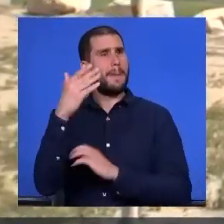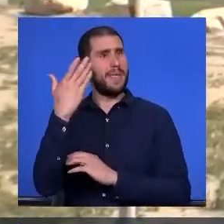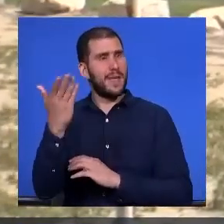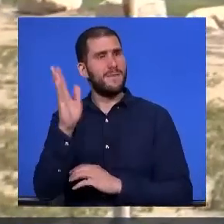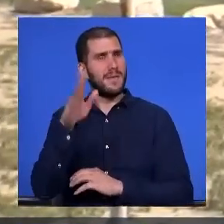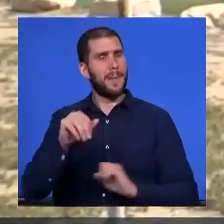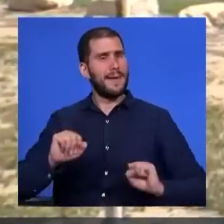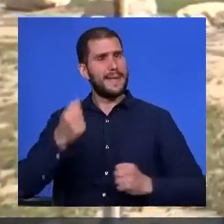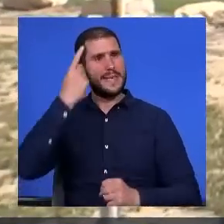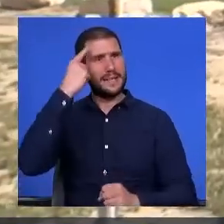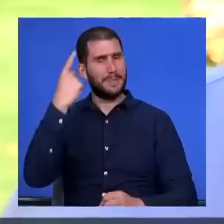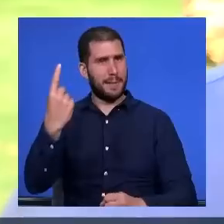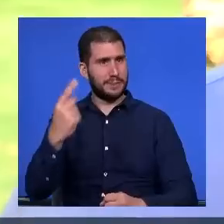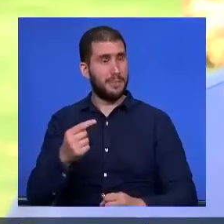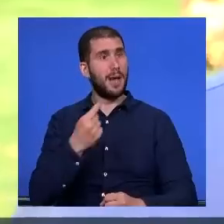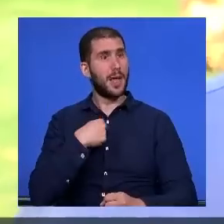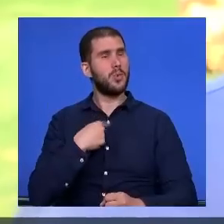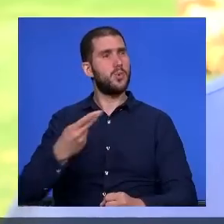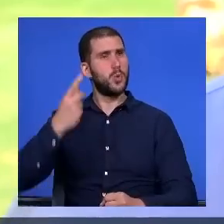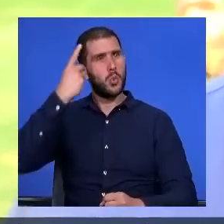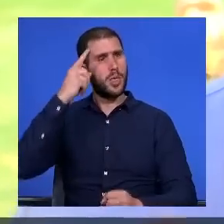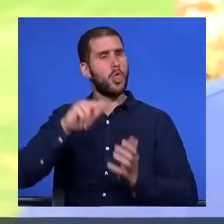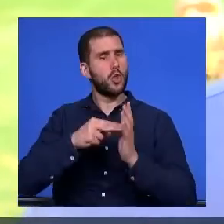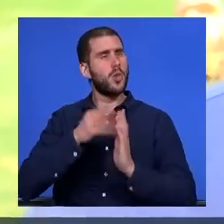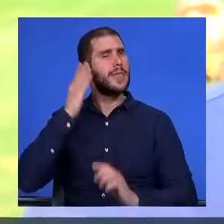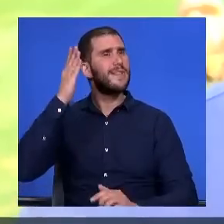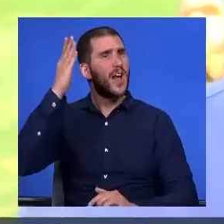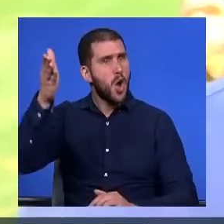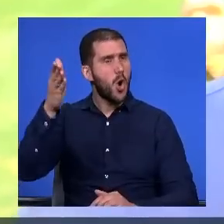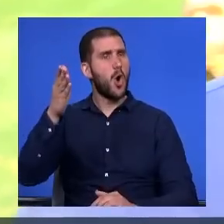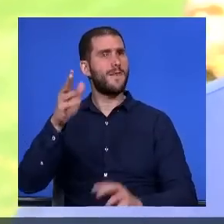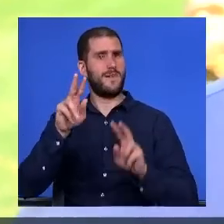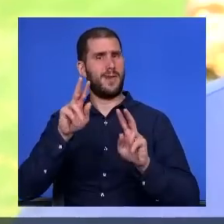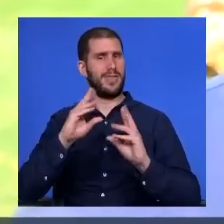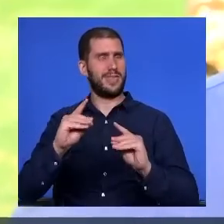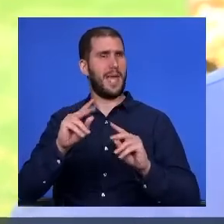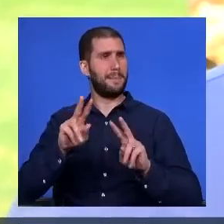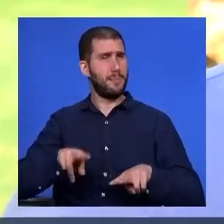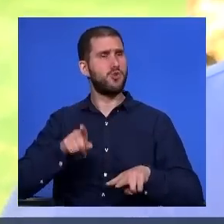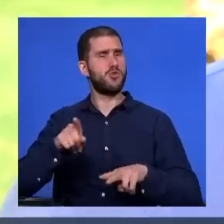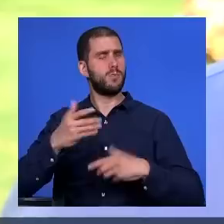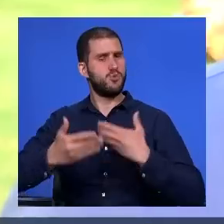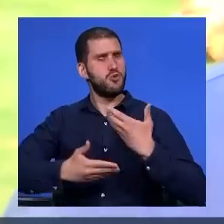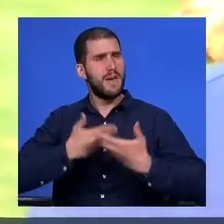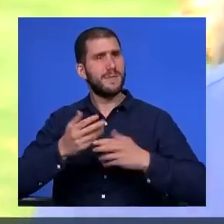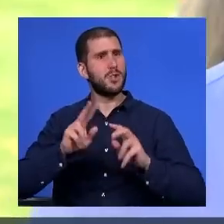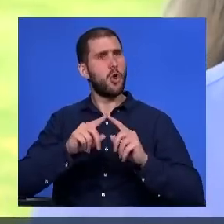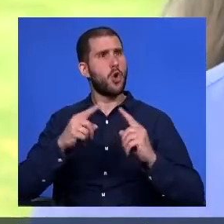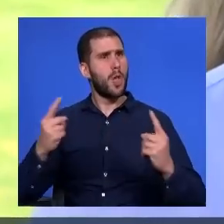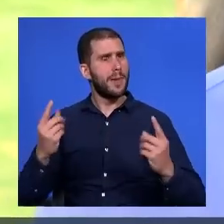וגם מצד היזמים. אנחנו שתינו יודעות שאלה תוכניות לטווח ארוך, ואופן המימוש שלהם הוא בשלבים, ויש כל